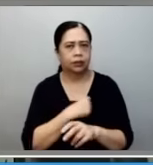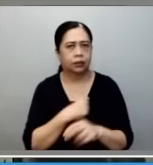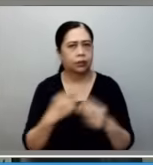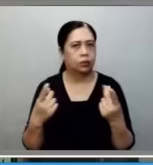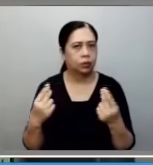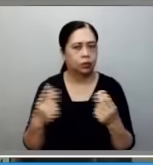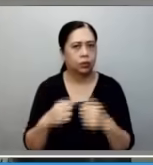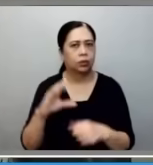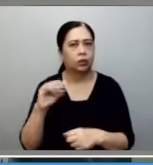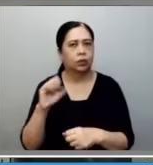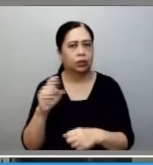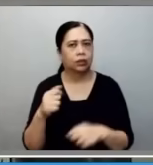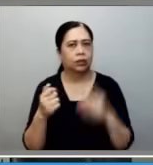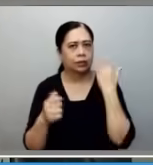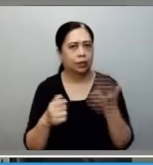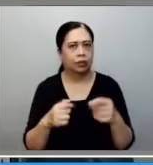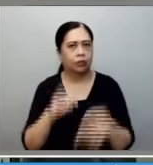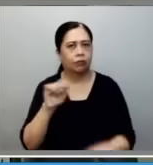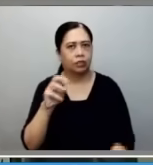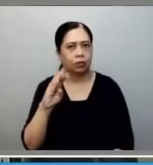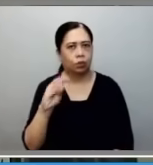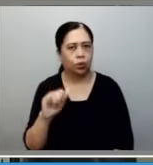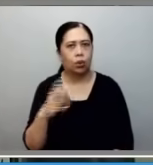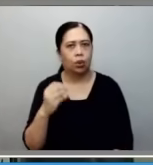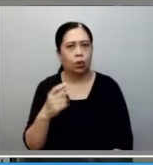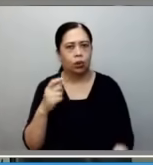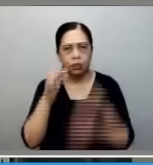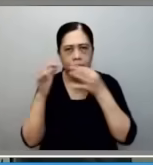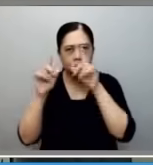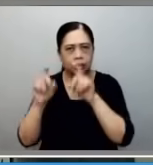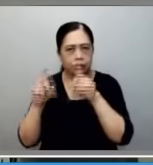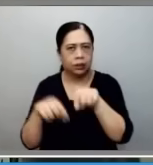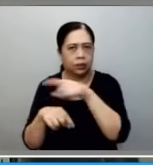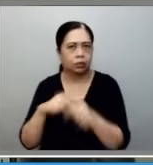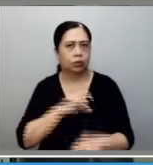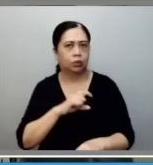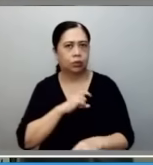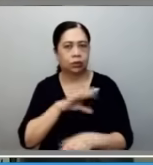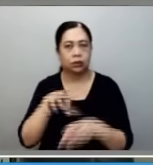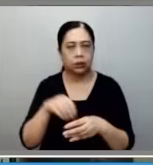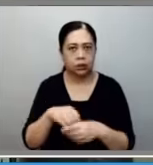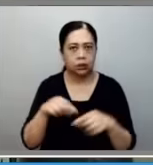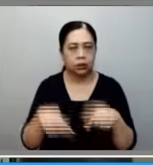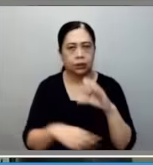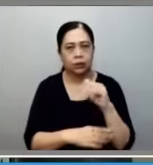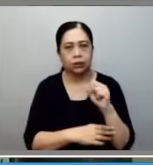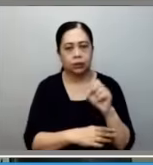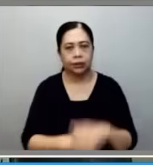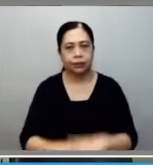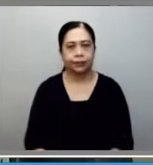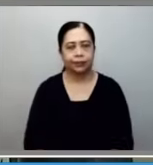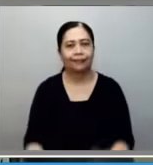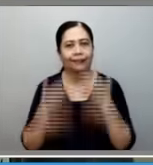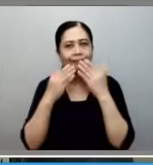kaso ng pagkamatay ni Jemboy. Gusto rin niyang ipadrug test yung mga pulis na sangkot dito sa kasong ito. Kony. Maraming